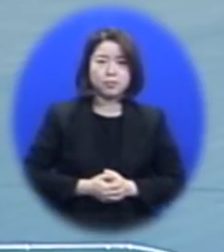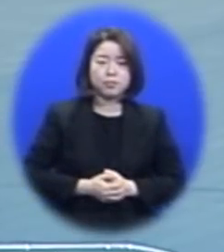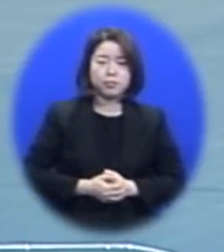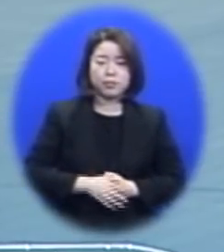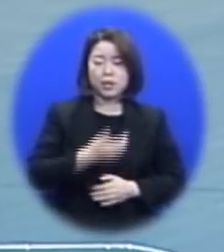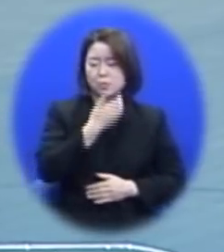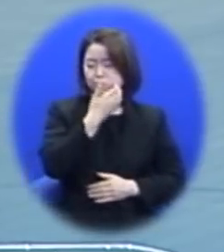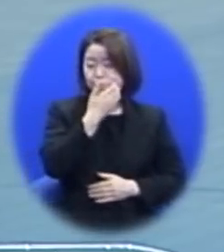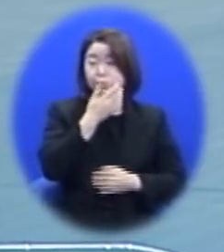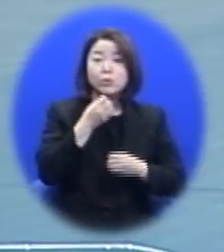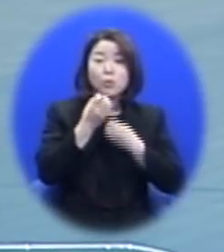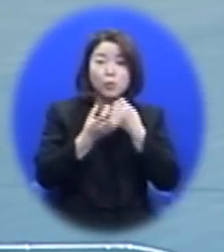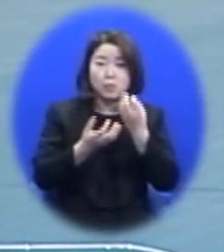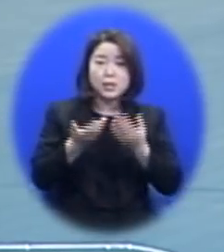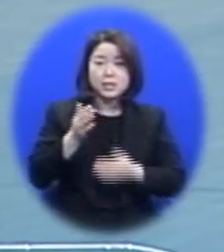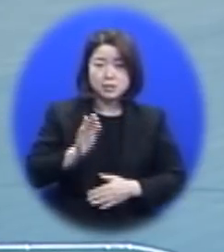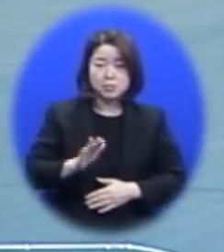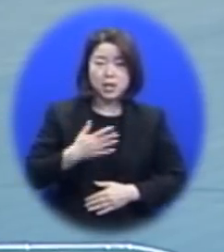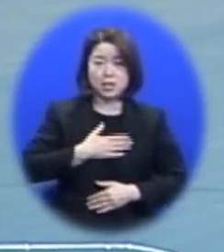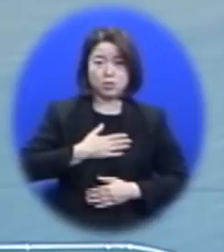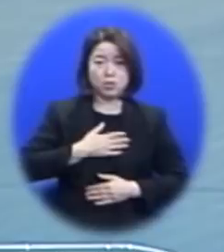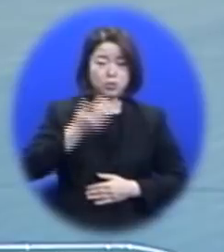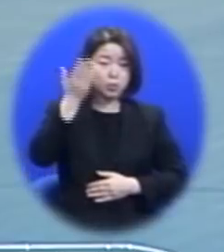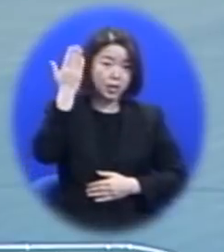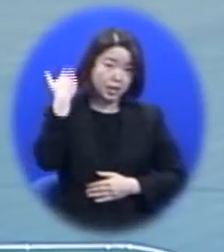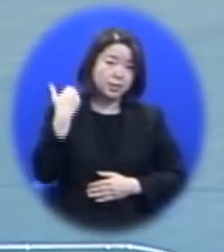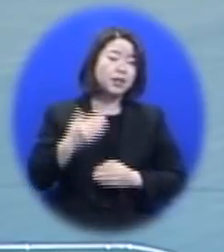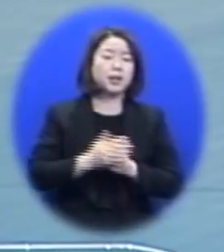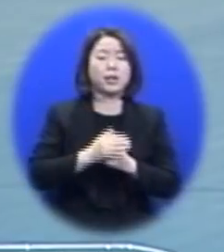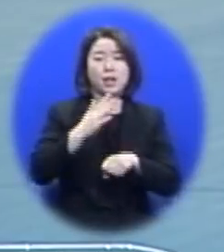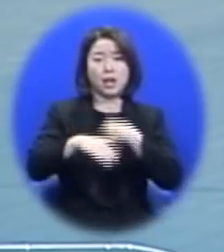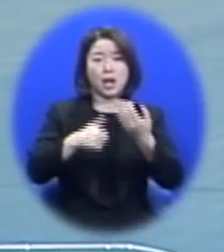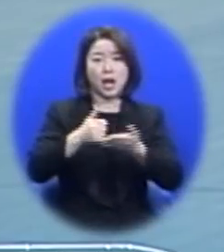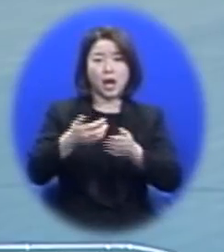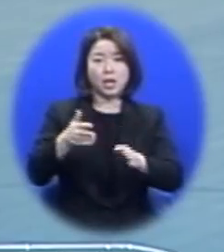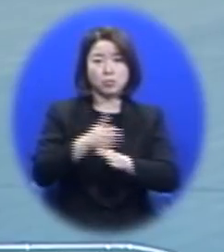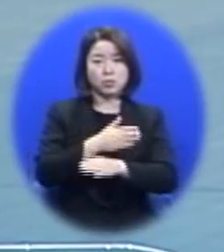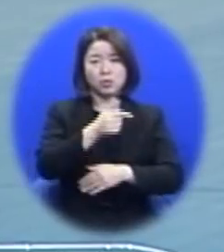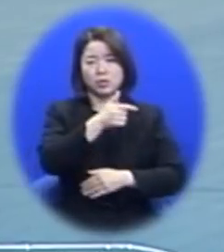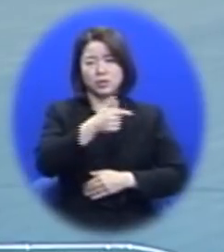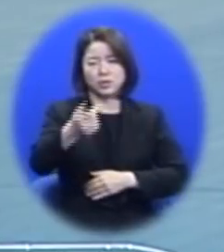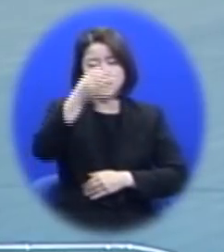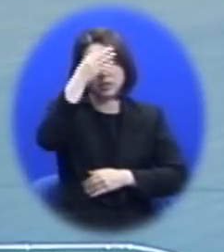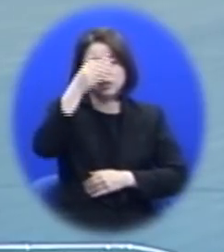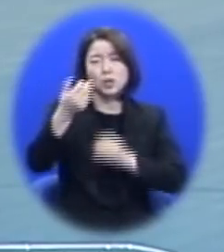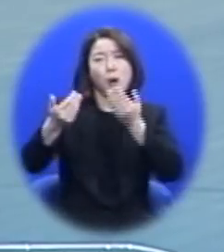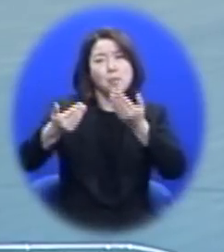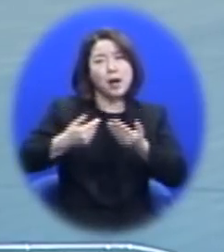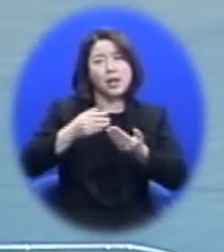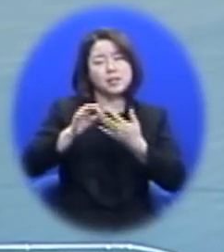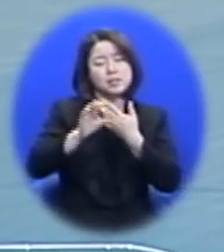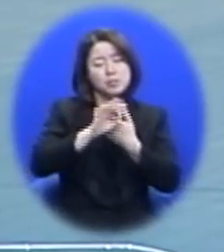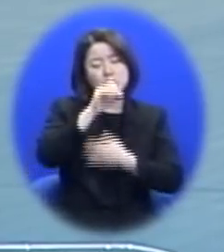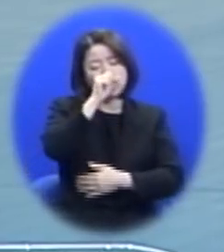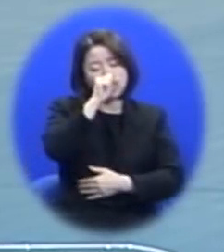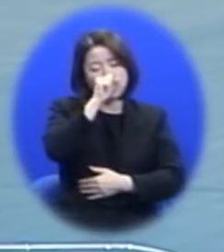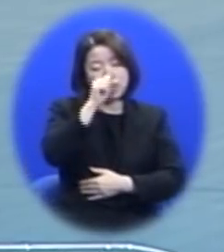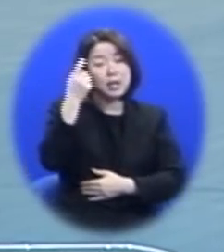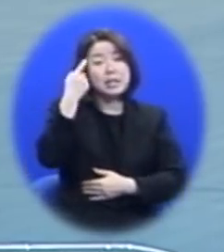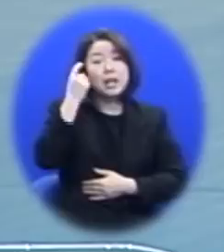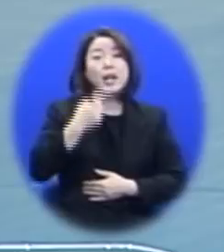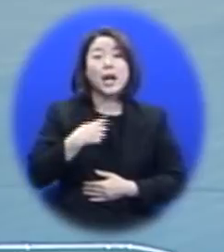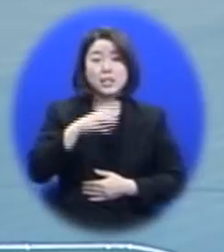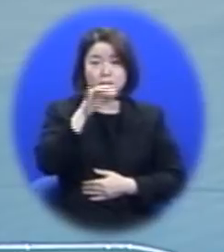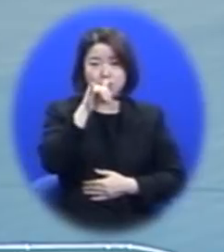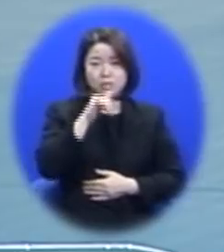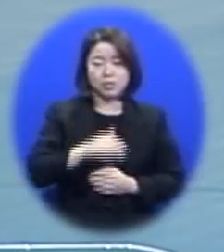부끄러운 고백이지만 저도 한때 하나님으로부터 큰 능력을 받았으면 좋겠다, 그런 생각을 했던 적이